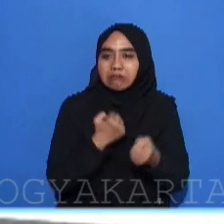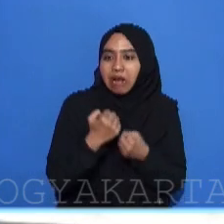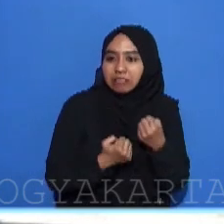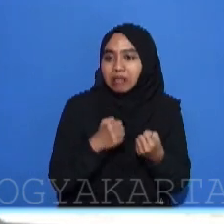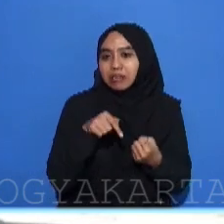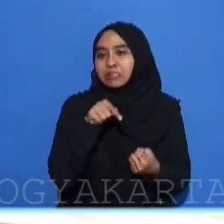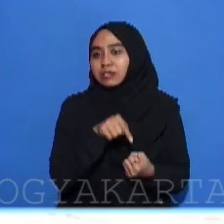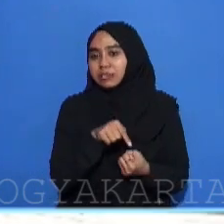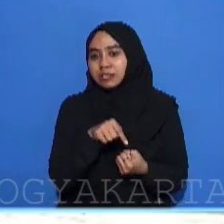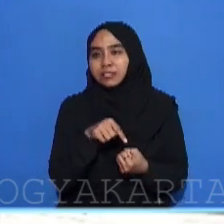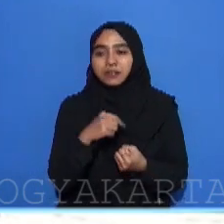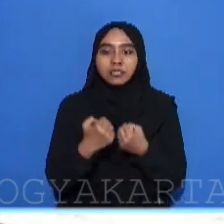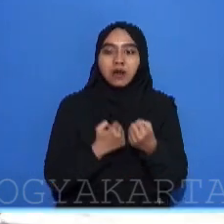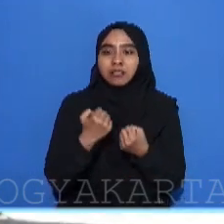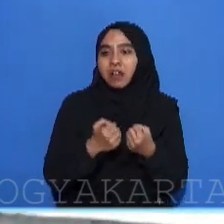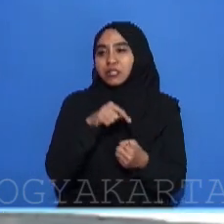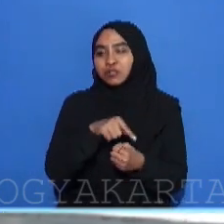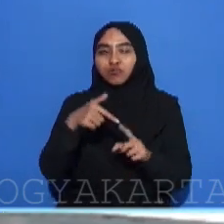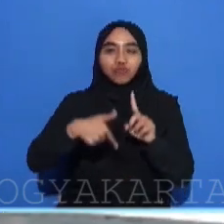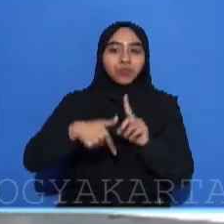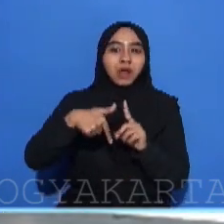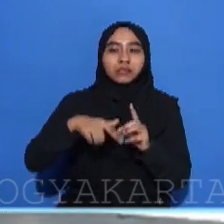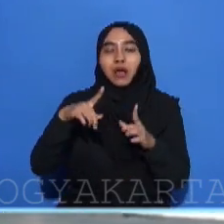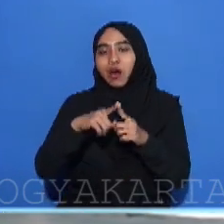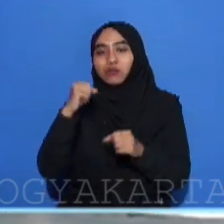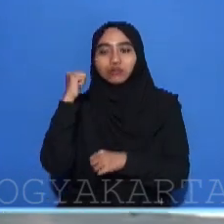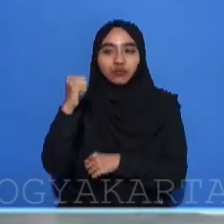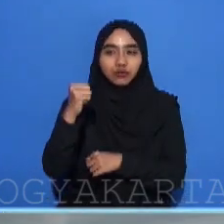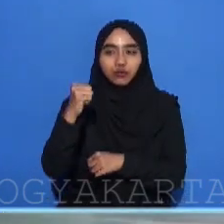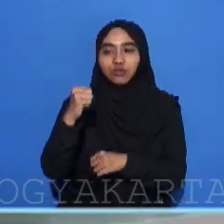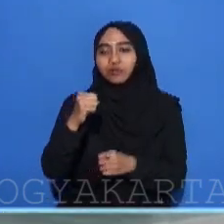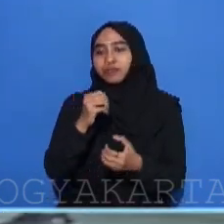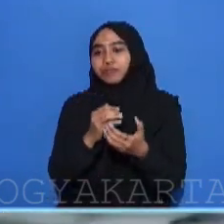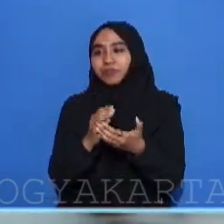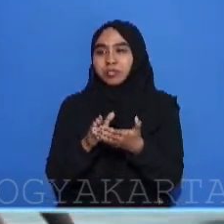ini akan dilaksanakan pada 17 Agustus sekaligus menandai rangkaian HUT Sekolah.